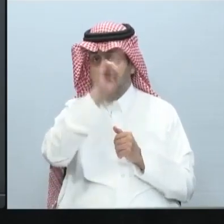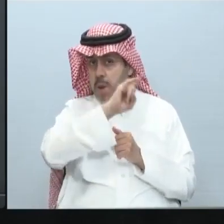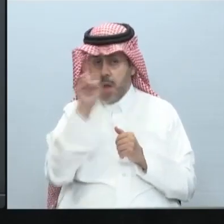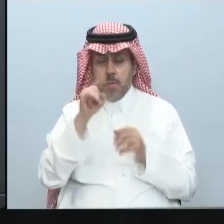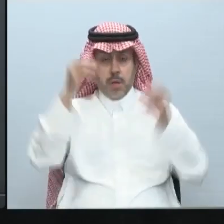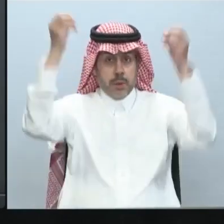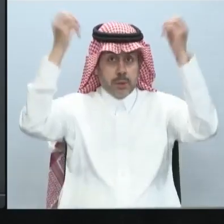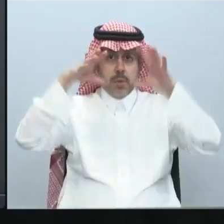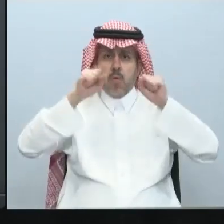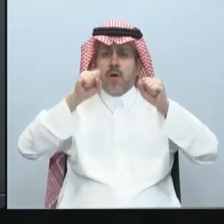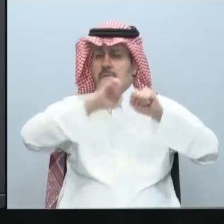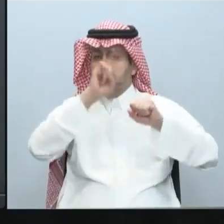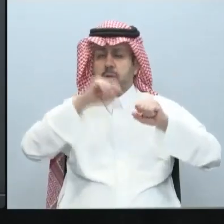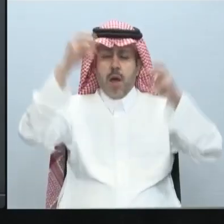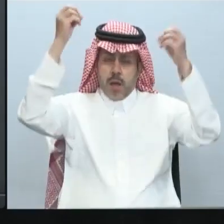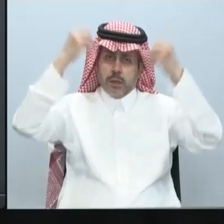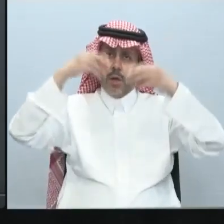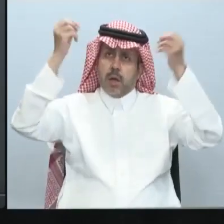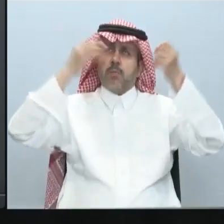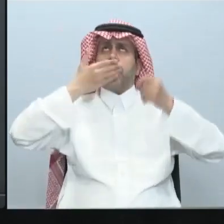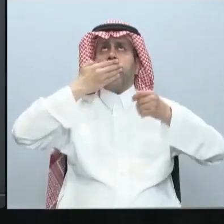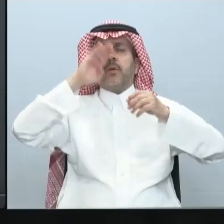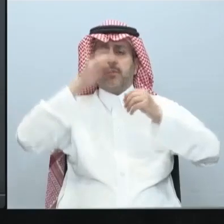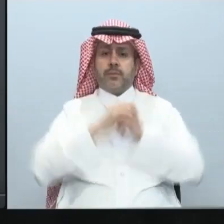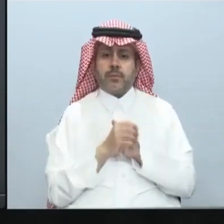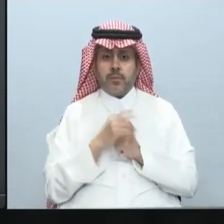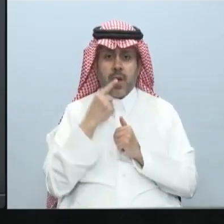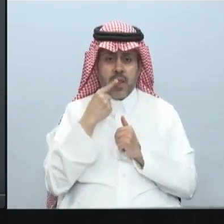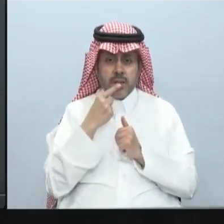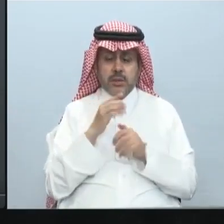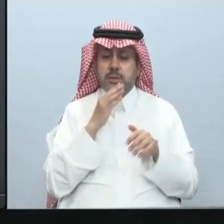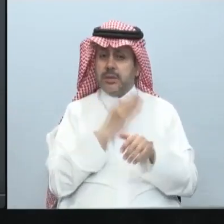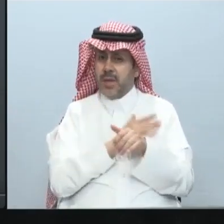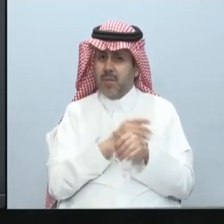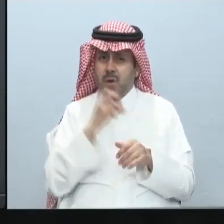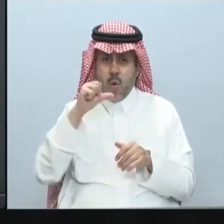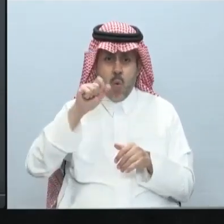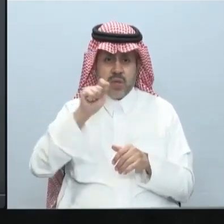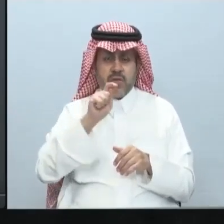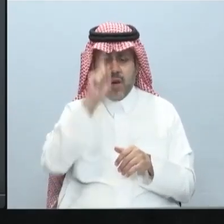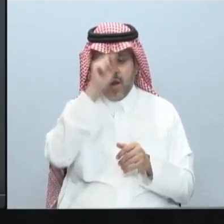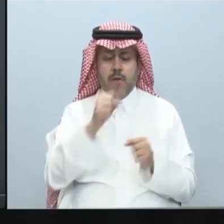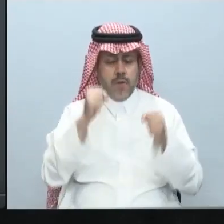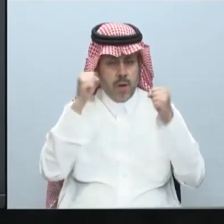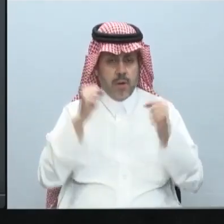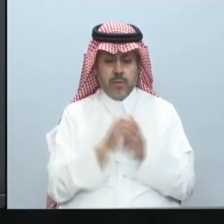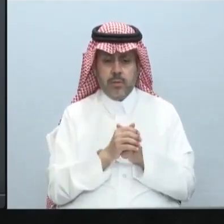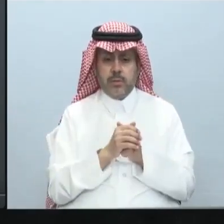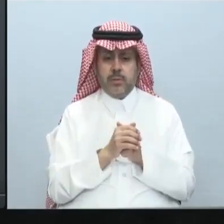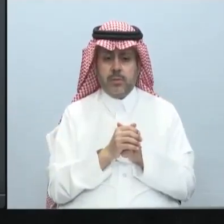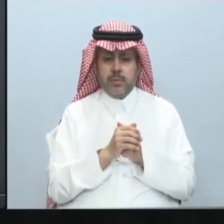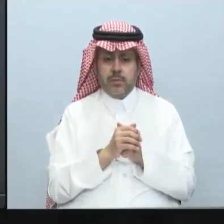ولا ينفع ذا الجد منك الجد يعجز اللسان عن الوصف لله في كماله فتخر